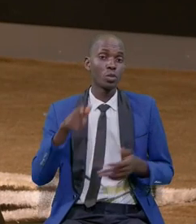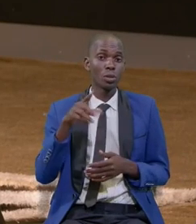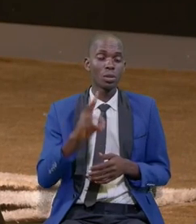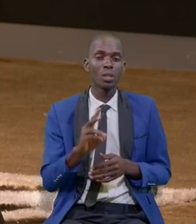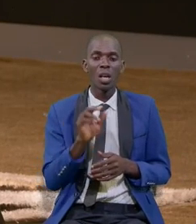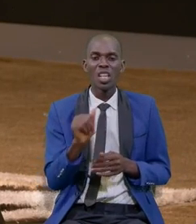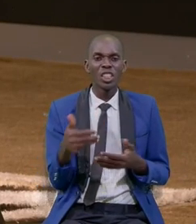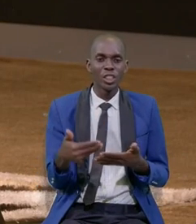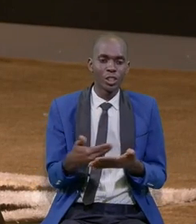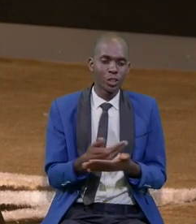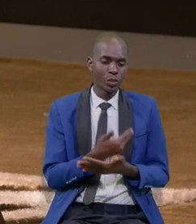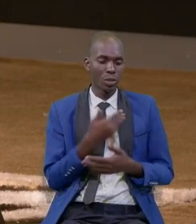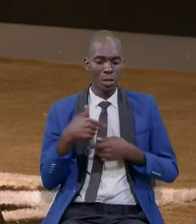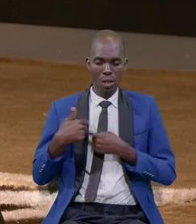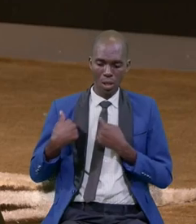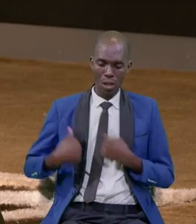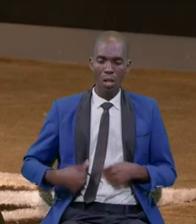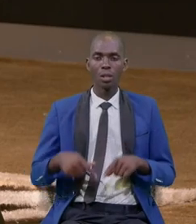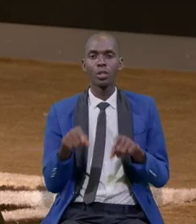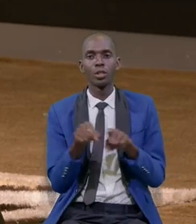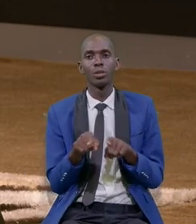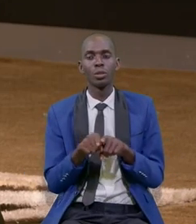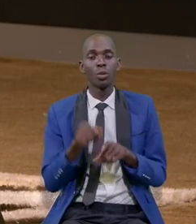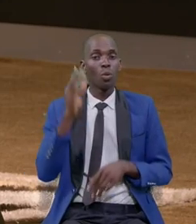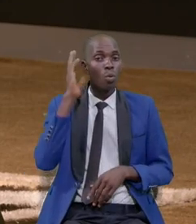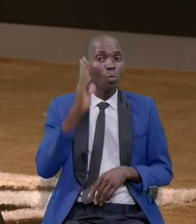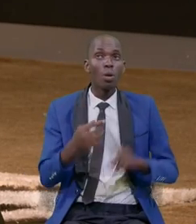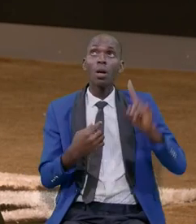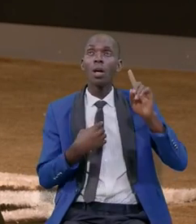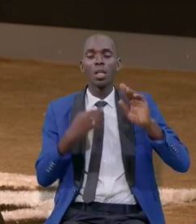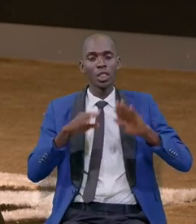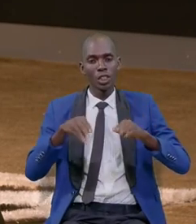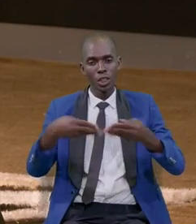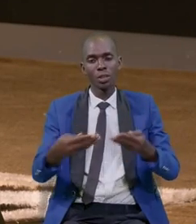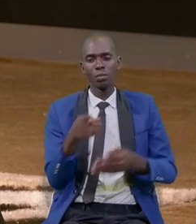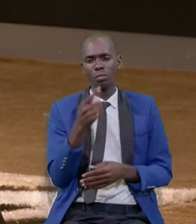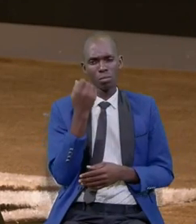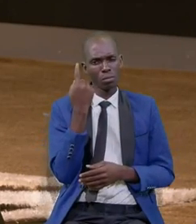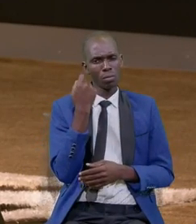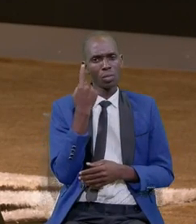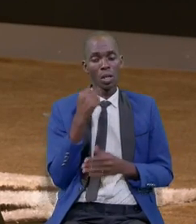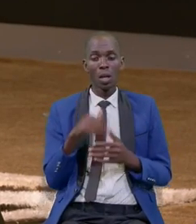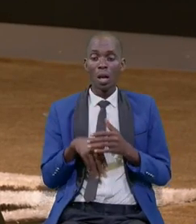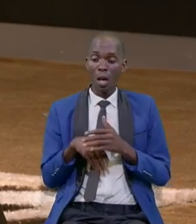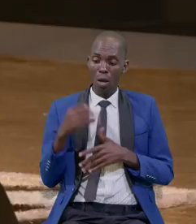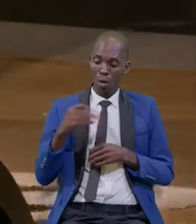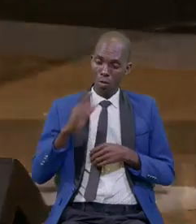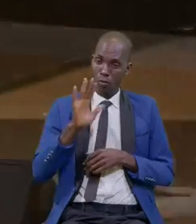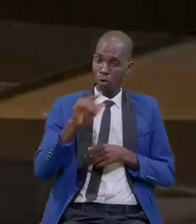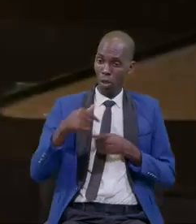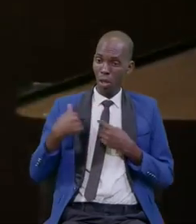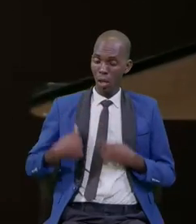Je vous donnerai un cœur nouveau. Comprenez? C'est de l'abondance du